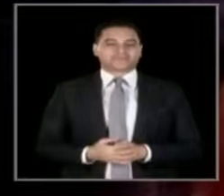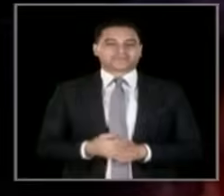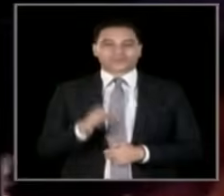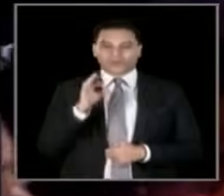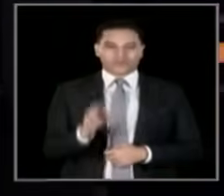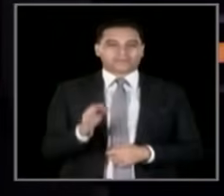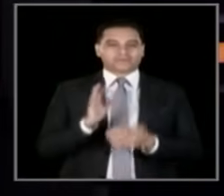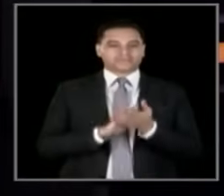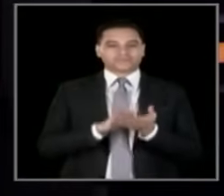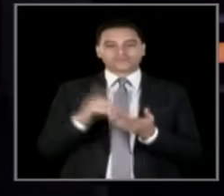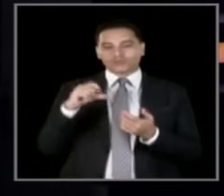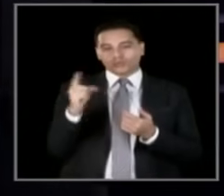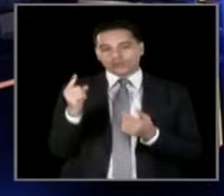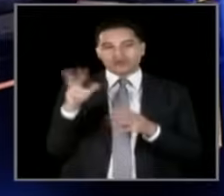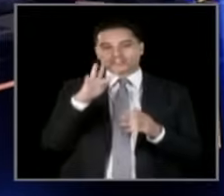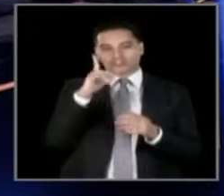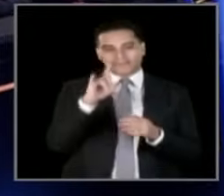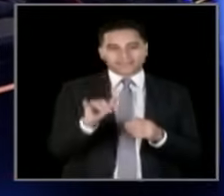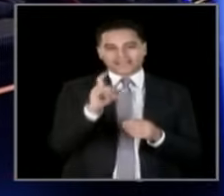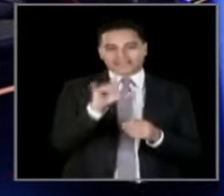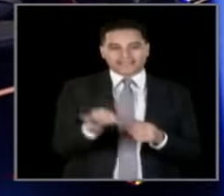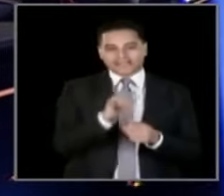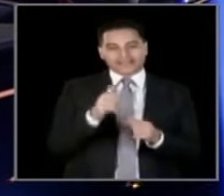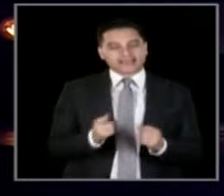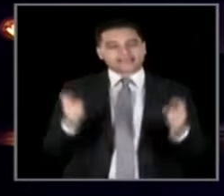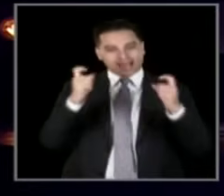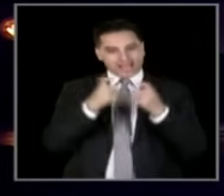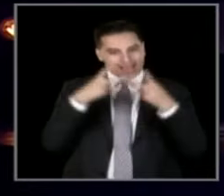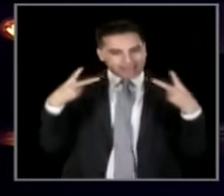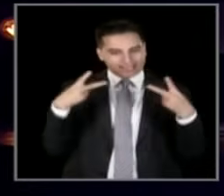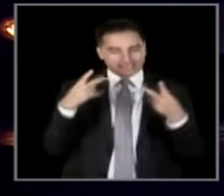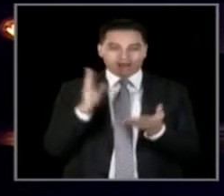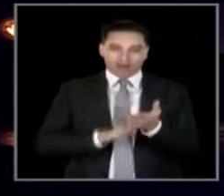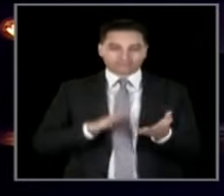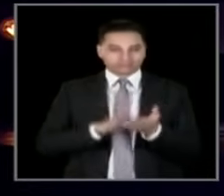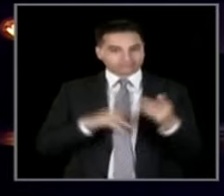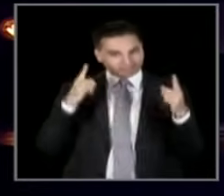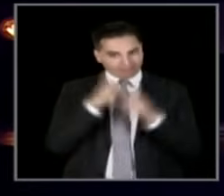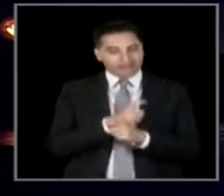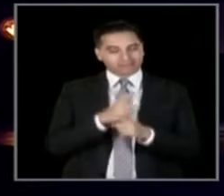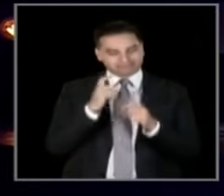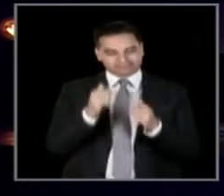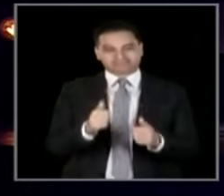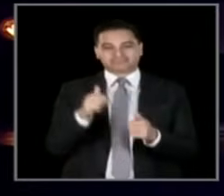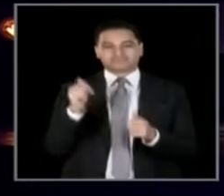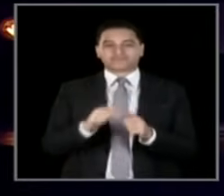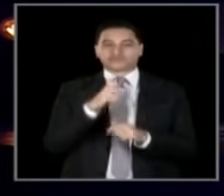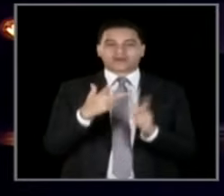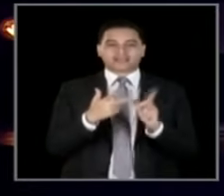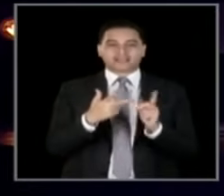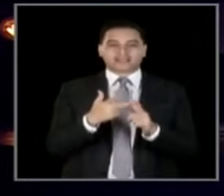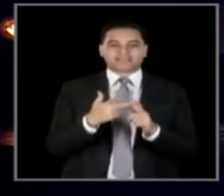وطبعاً نحيي نور الشربيني كان نهائي ملحمي. السؤال الثالث